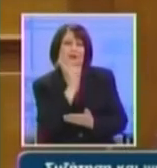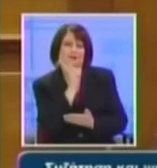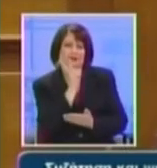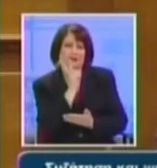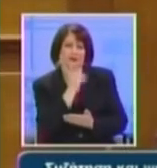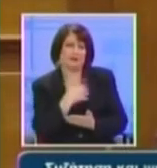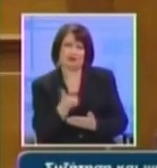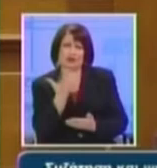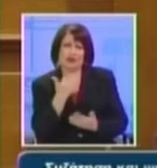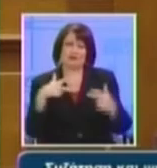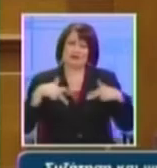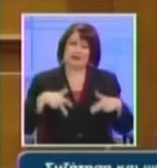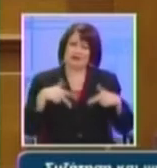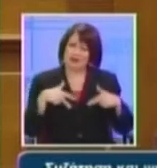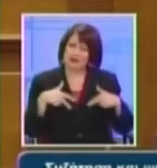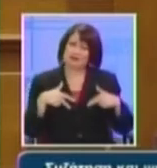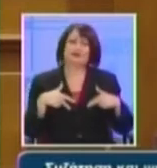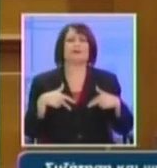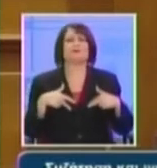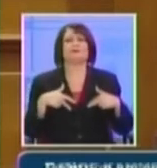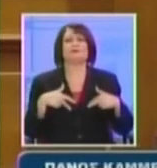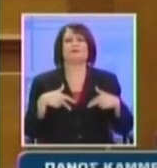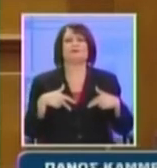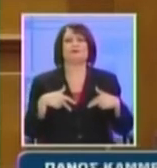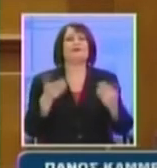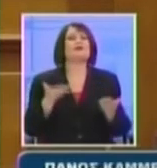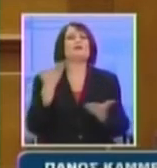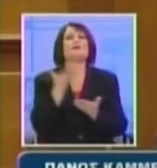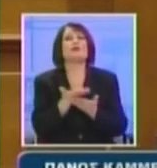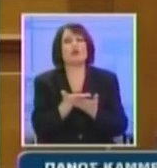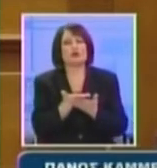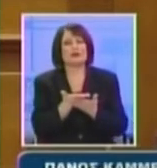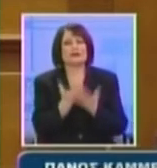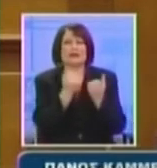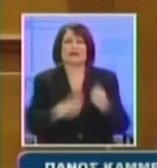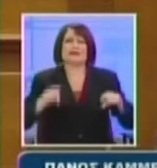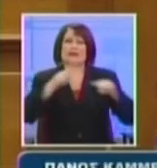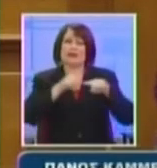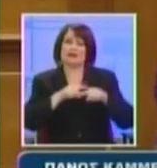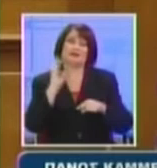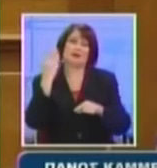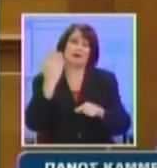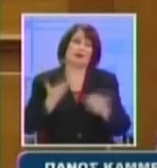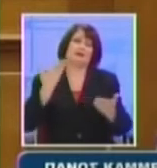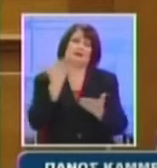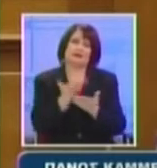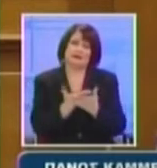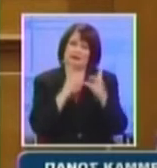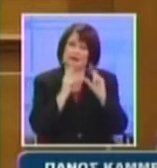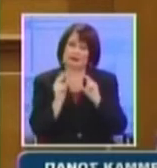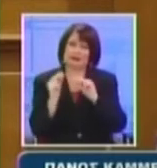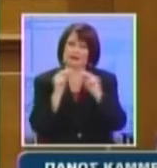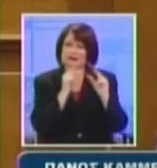δυσπιστίας για την κυβέρνηση, μια πρόταση δυσπιστίας που οι ανεξάρτητοι Έλληνες είχαμε ζητήσει να